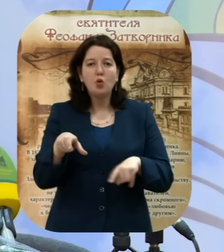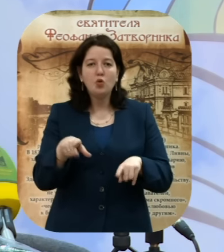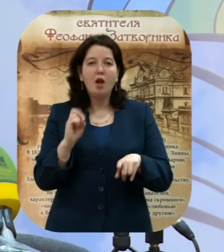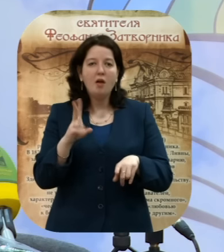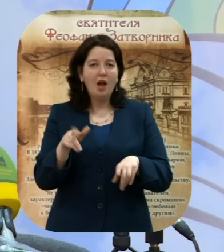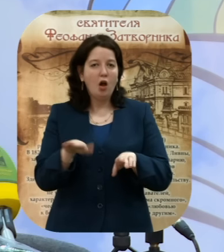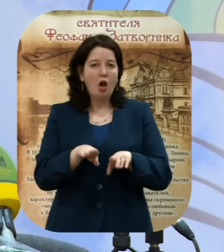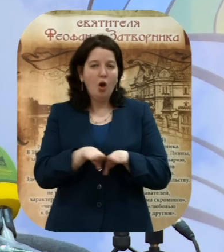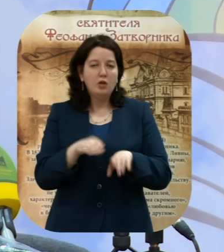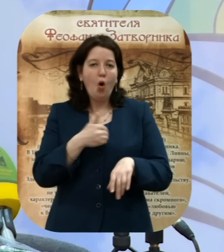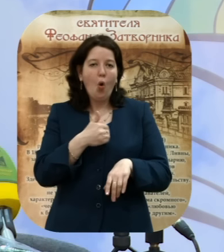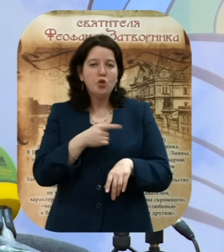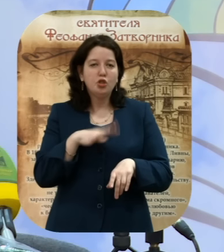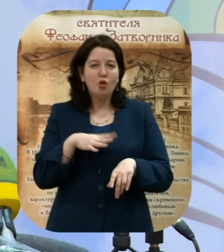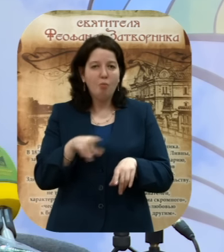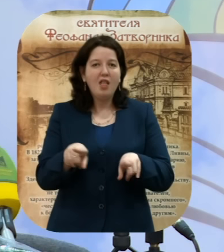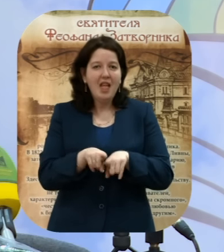вам относились.